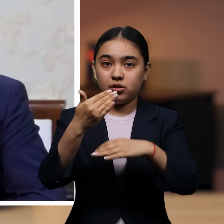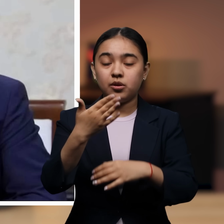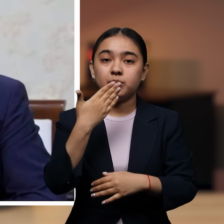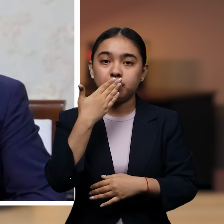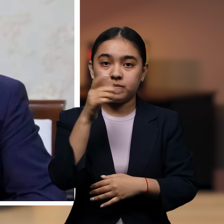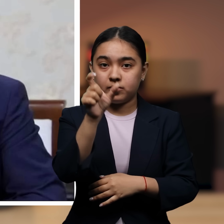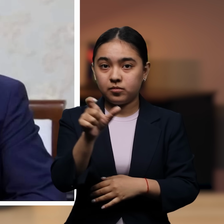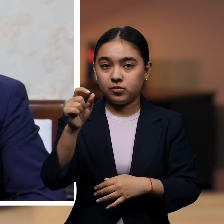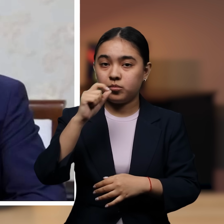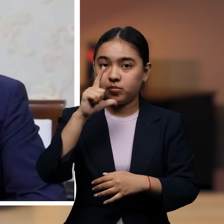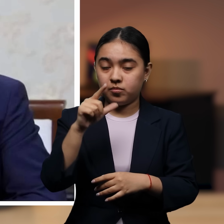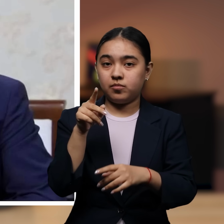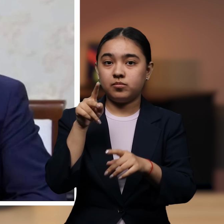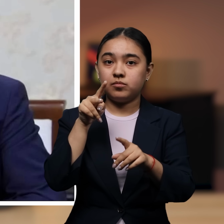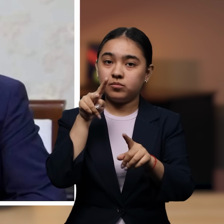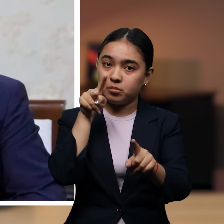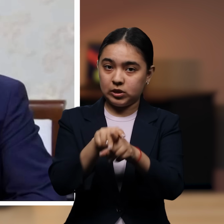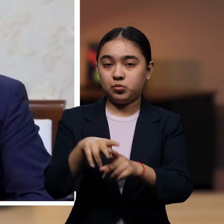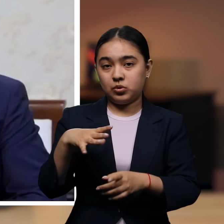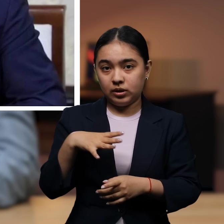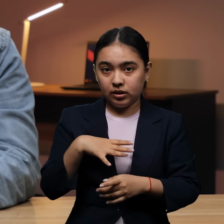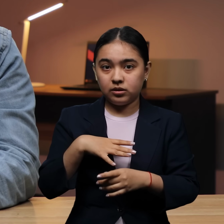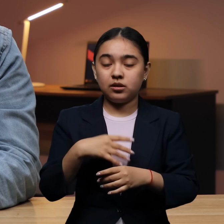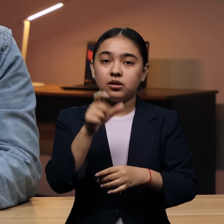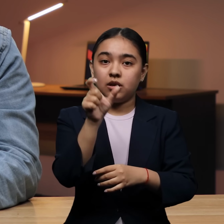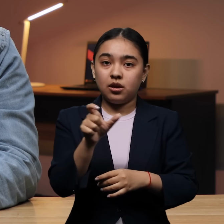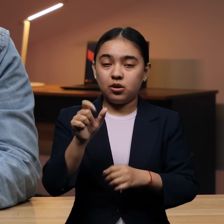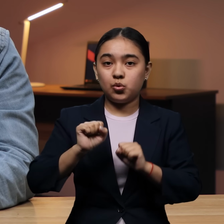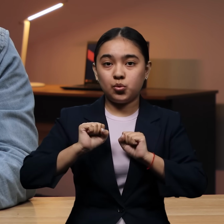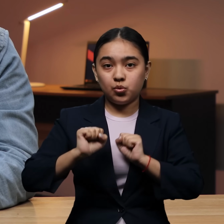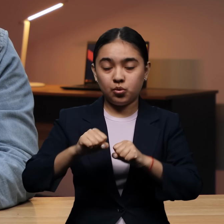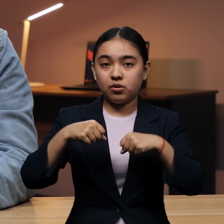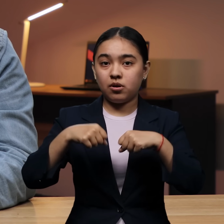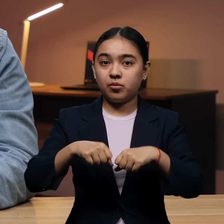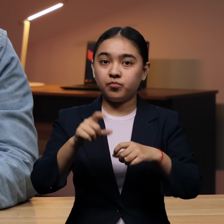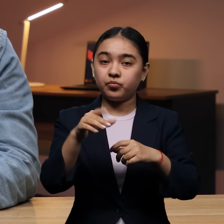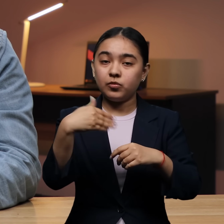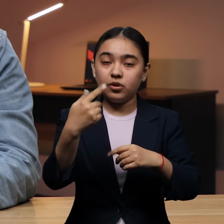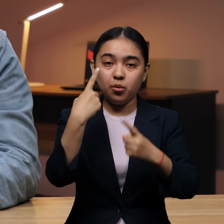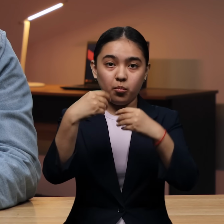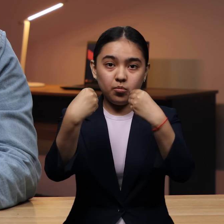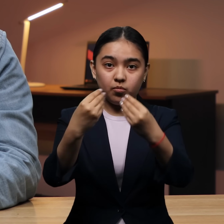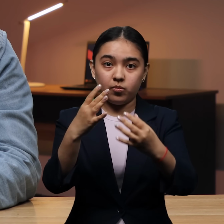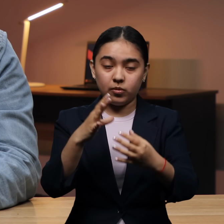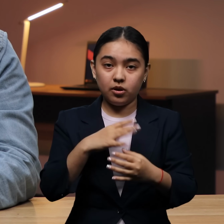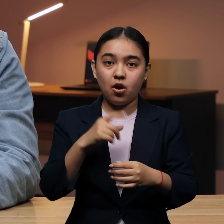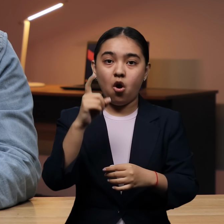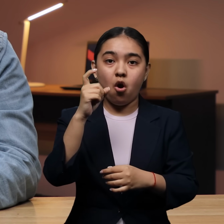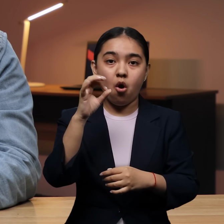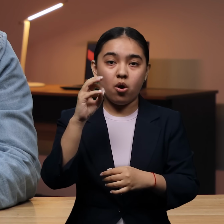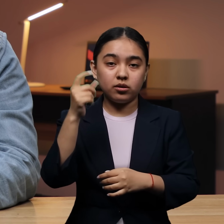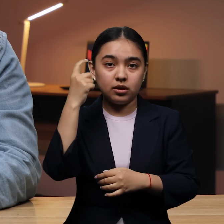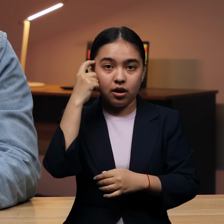unda ro'zadorlarning og'zini ochishga majburlagan. Inson huquqlari faoli Abdurahmon Tashanovning ma'lum qilishicha,